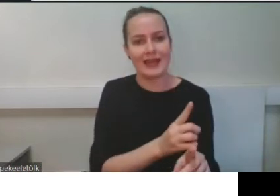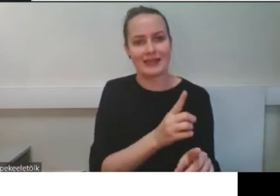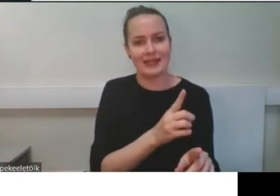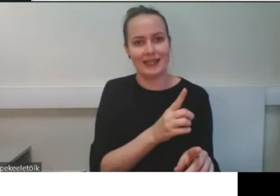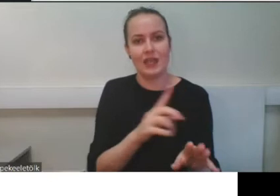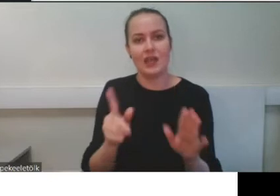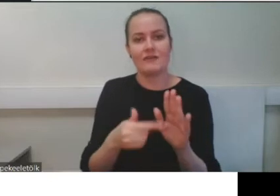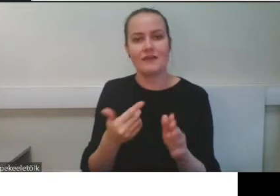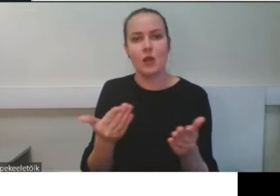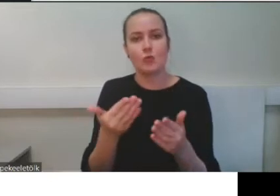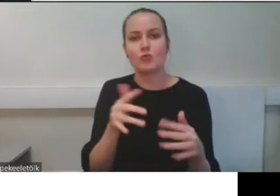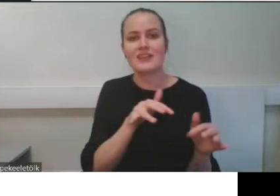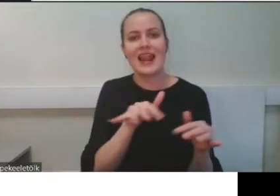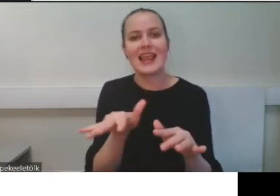on